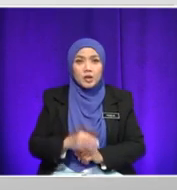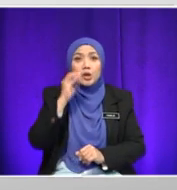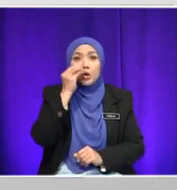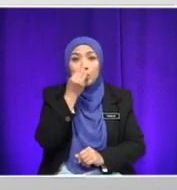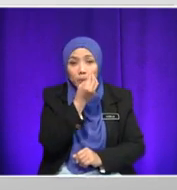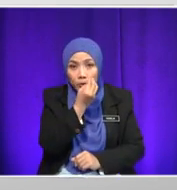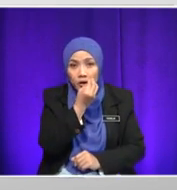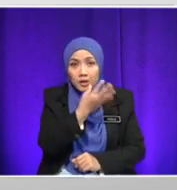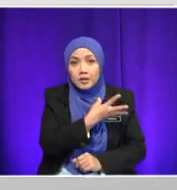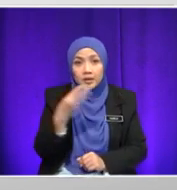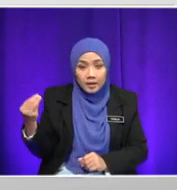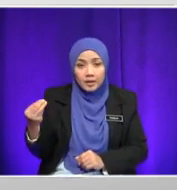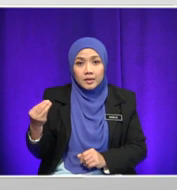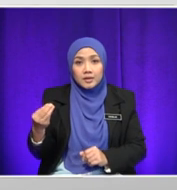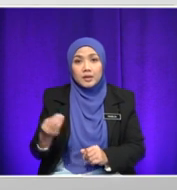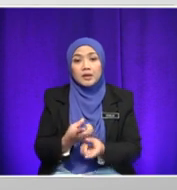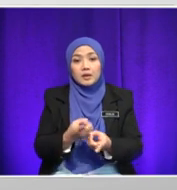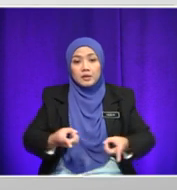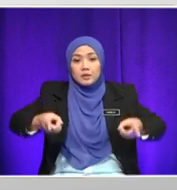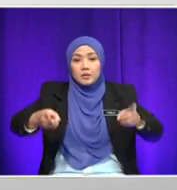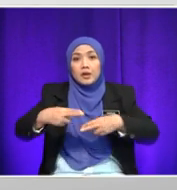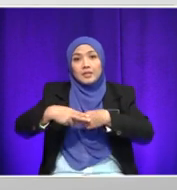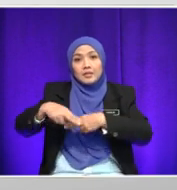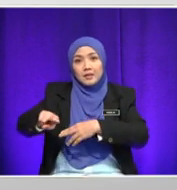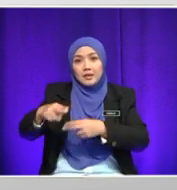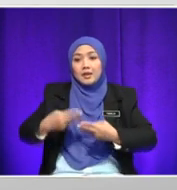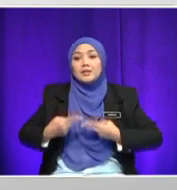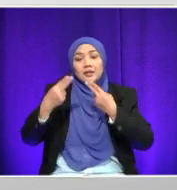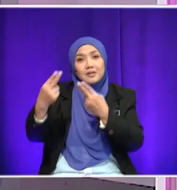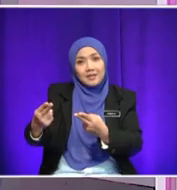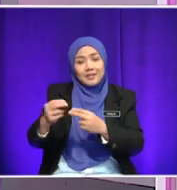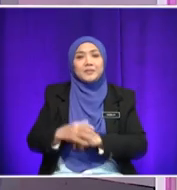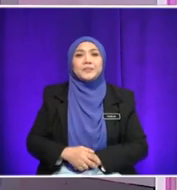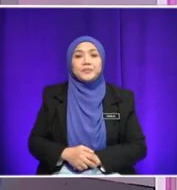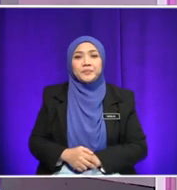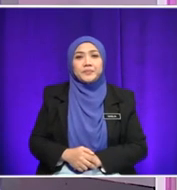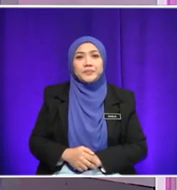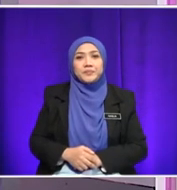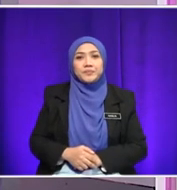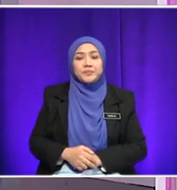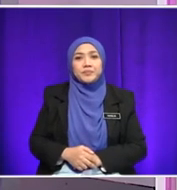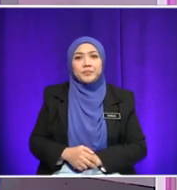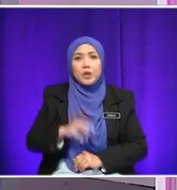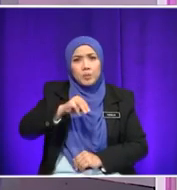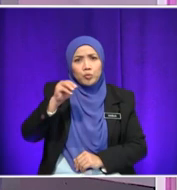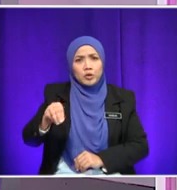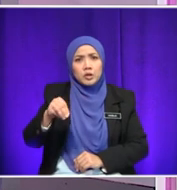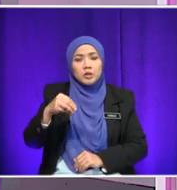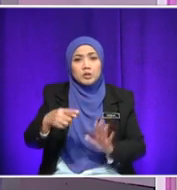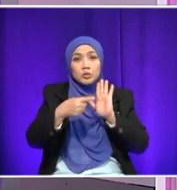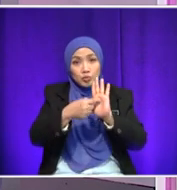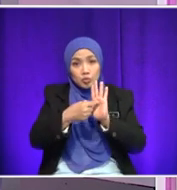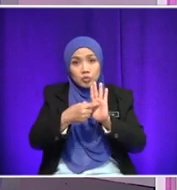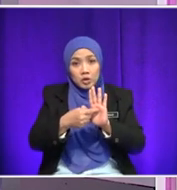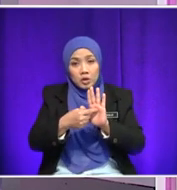tulang karena pada akhirnya untuk subjek ini adalah murid diledakkan kepada ilmu